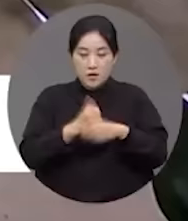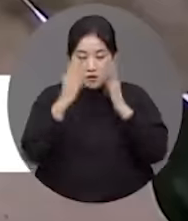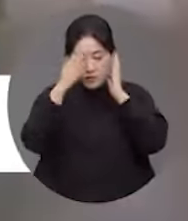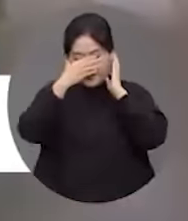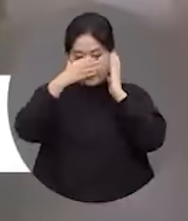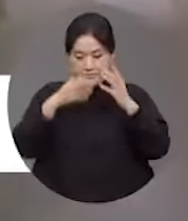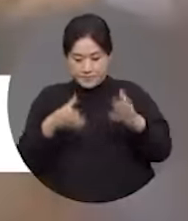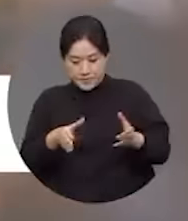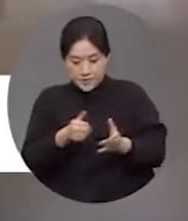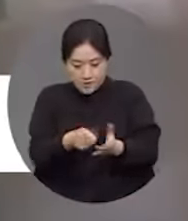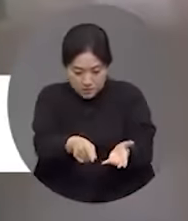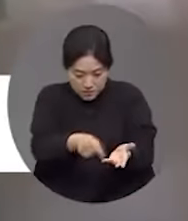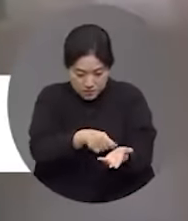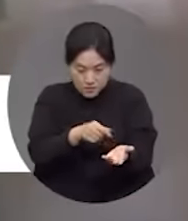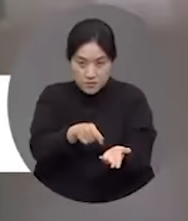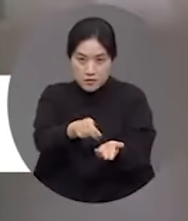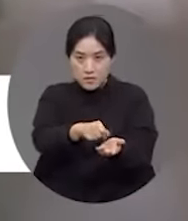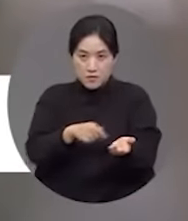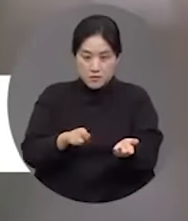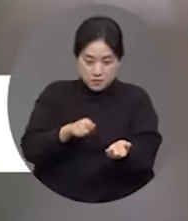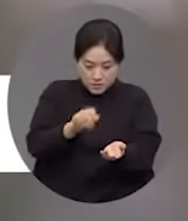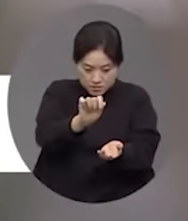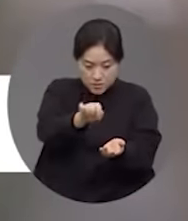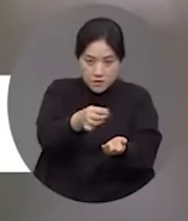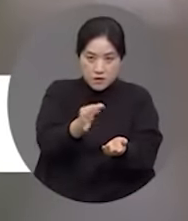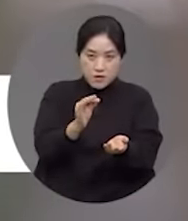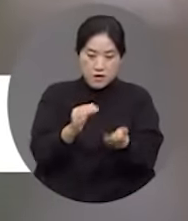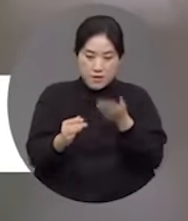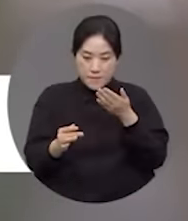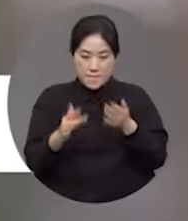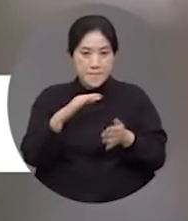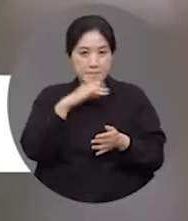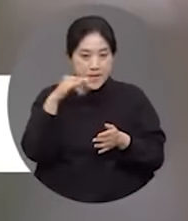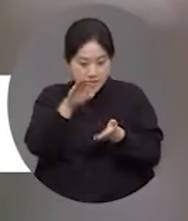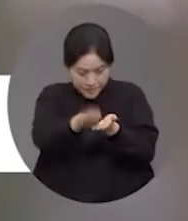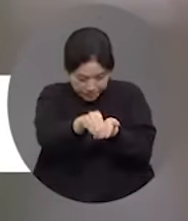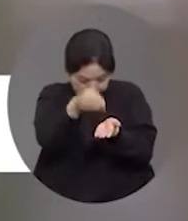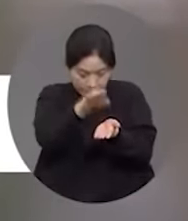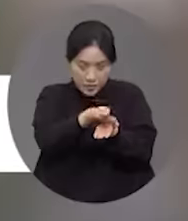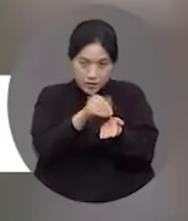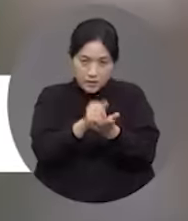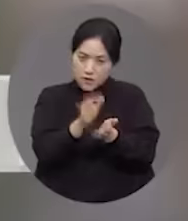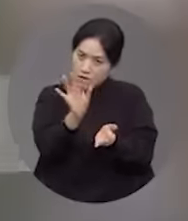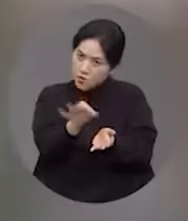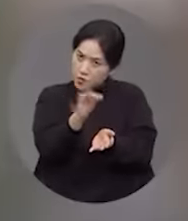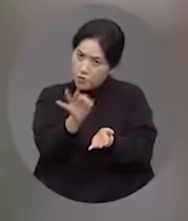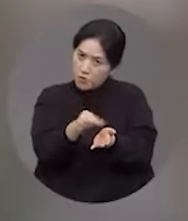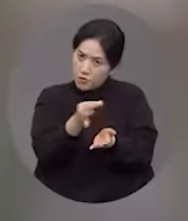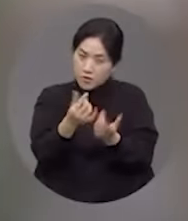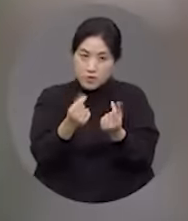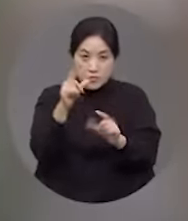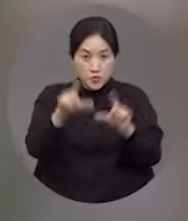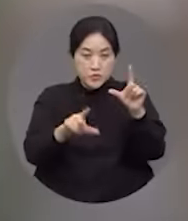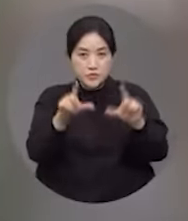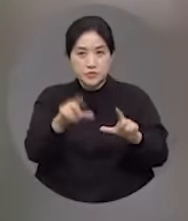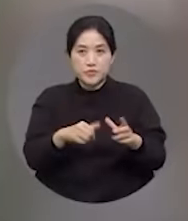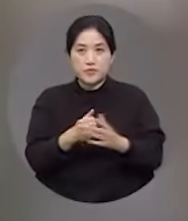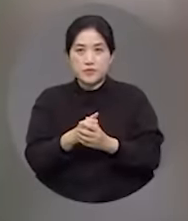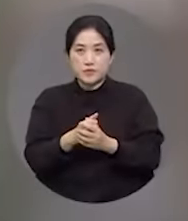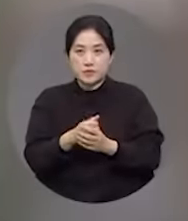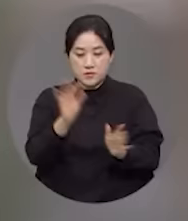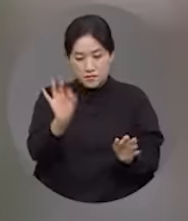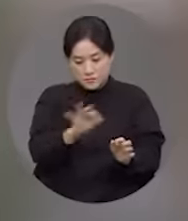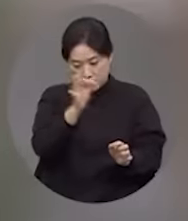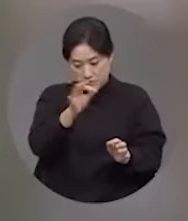잡더니 기구를 집어듭니다. 이어 거지로 피를 닦아내고 수술 부위를 꿰매는 듯한 모습이 나옵니다.